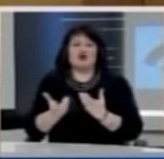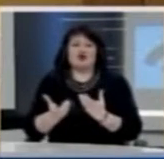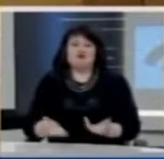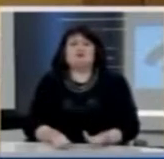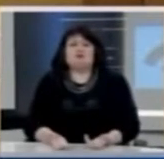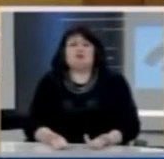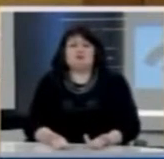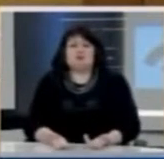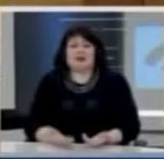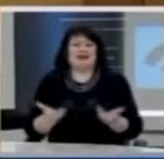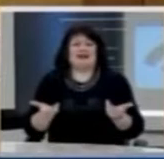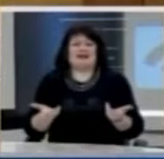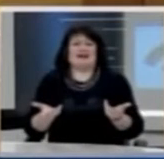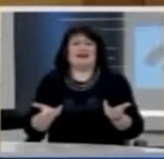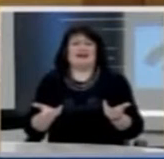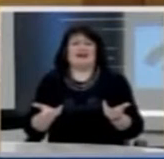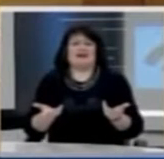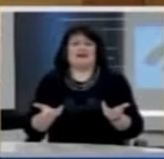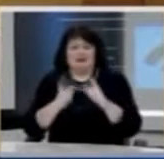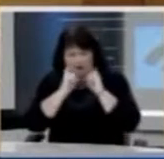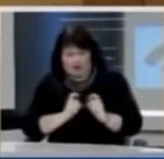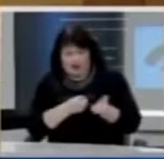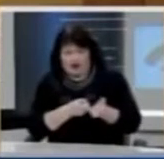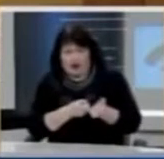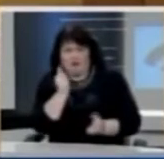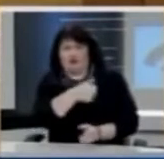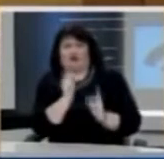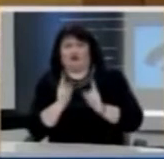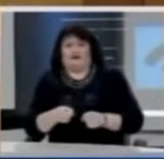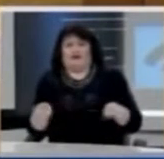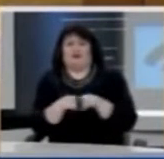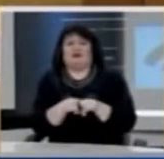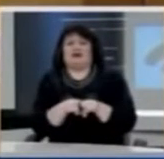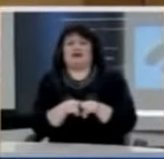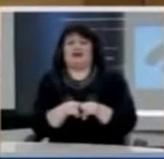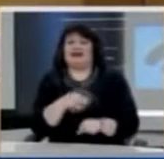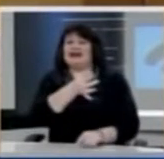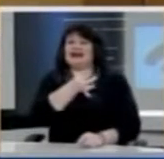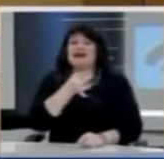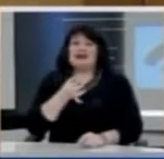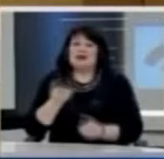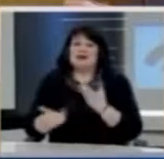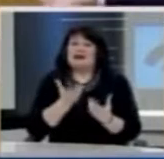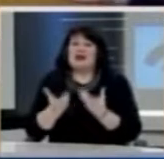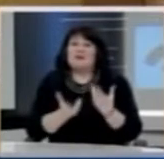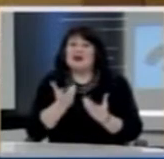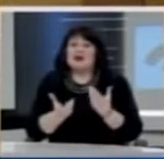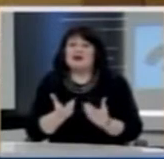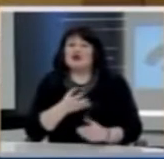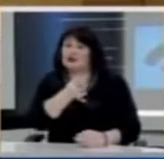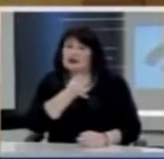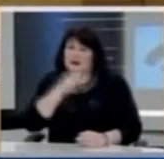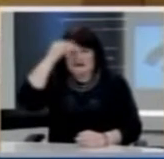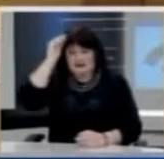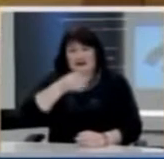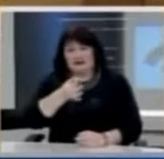και κάποιος σας τον είχε επιβάλει με το ζόρι. Πώς τον είχατε χαρακτηρίσει τον κύριο Καμένο εν τη ρήμη του λόγου σας